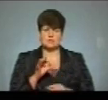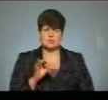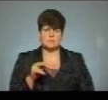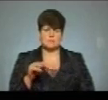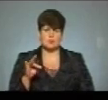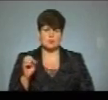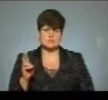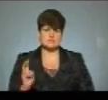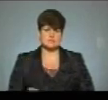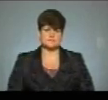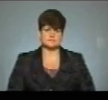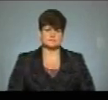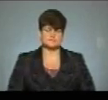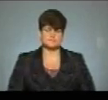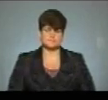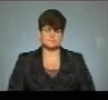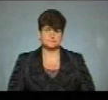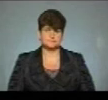Процик.